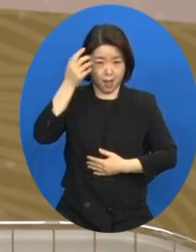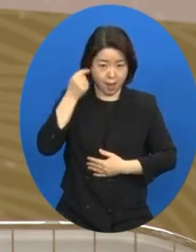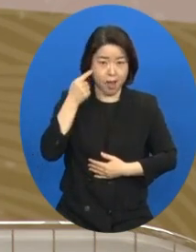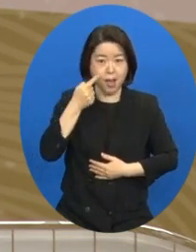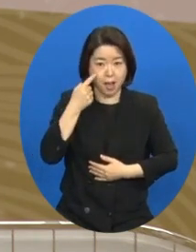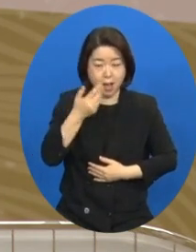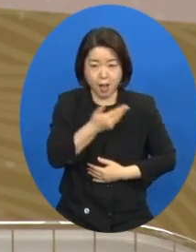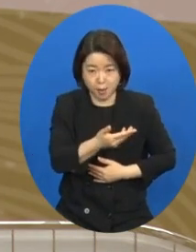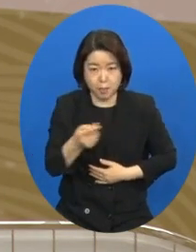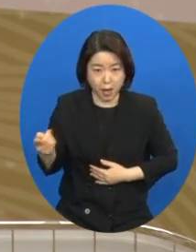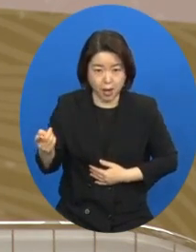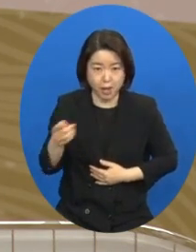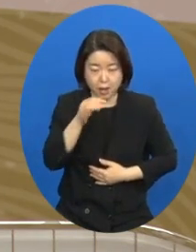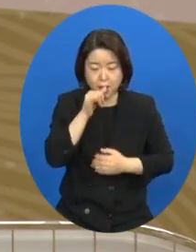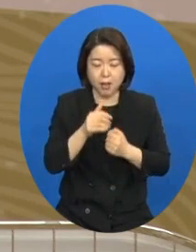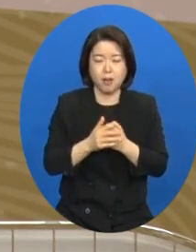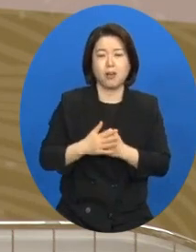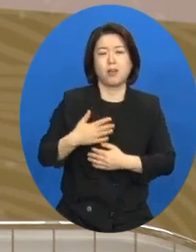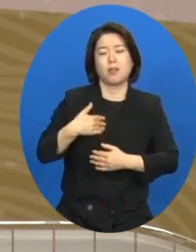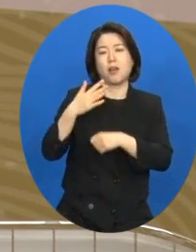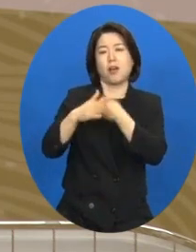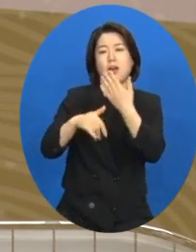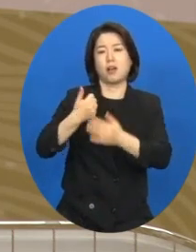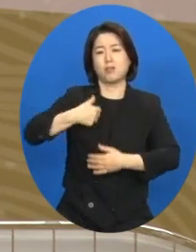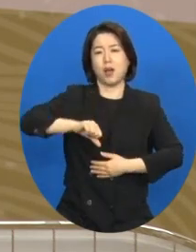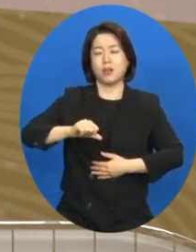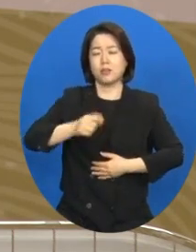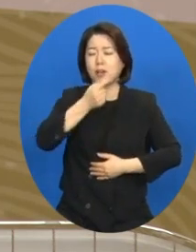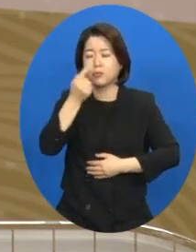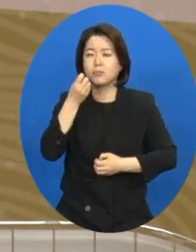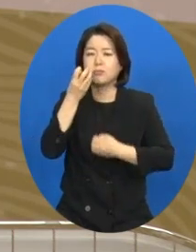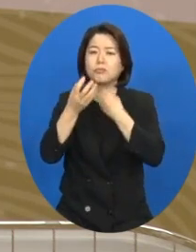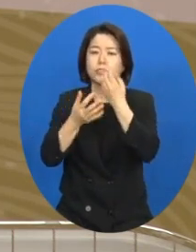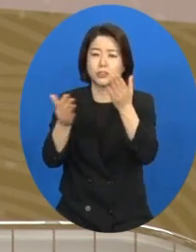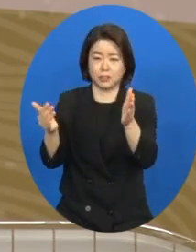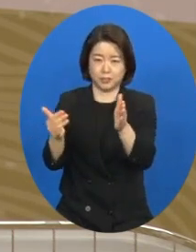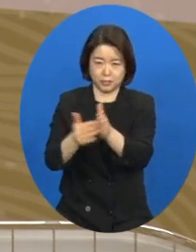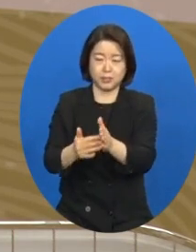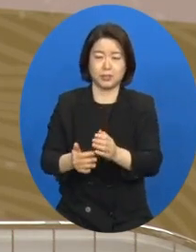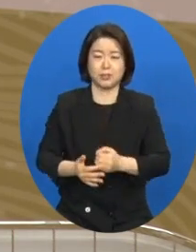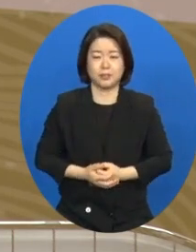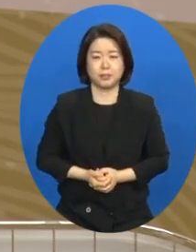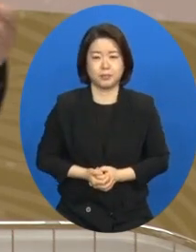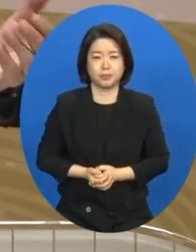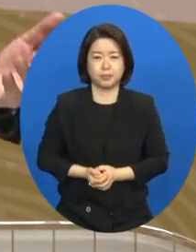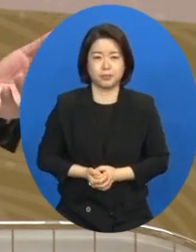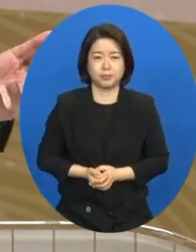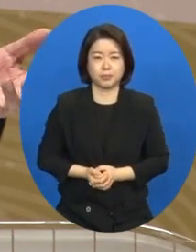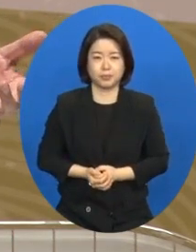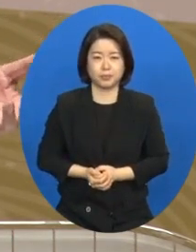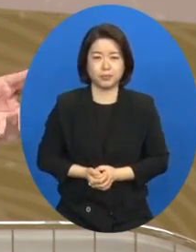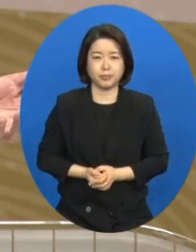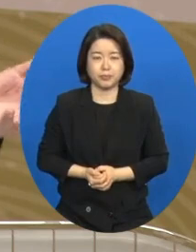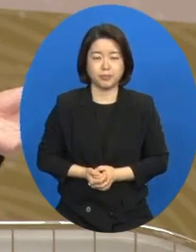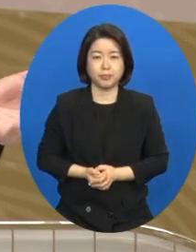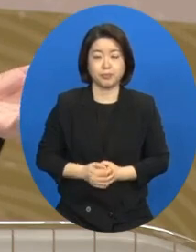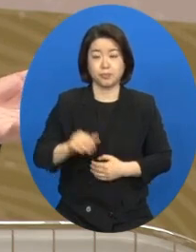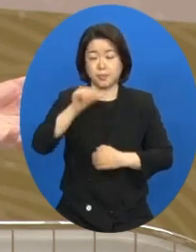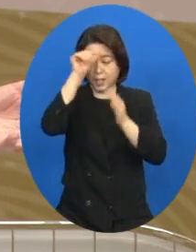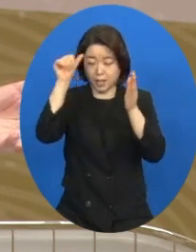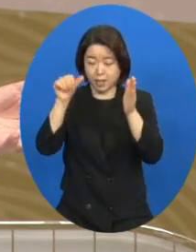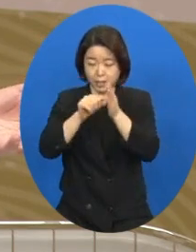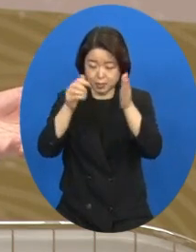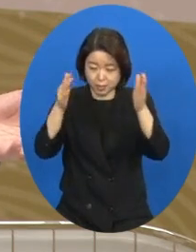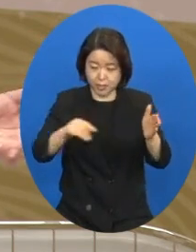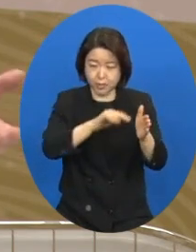보았습니다 그래서 나는 2분이 하나님의 아들이라고 증언 하였습니다 여러분 인생의 진짜